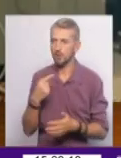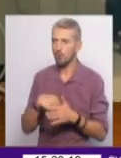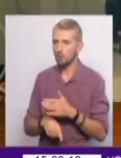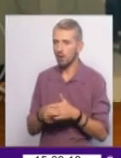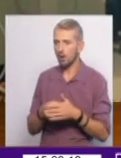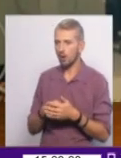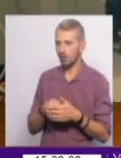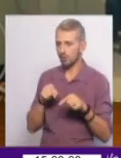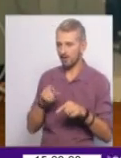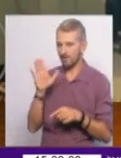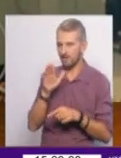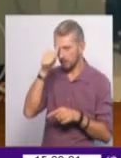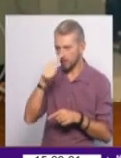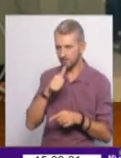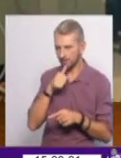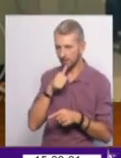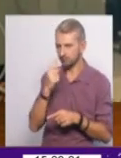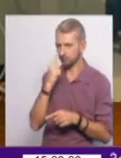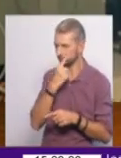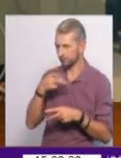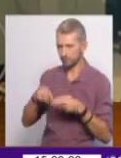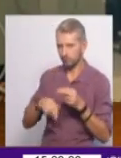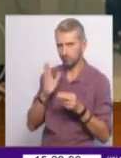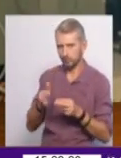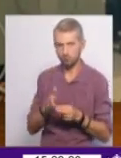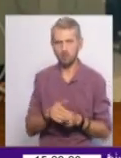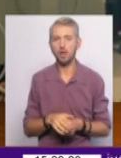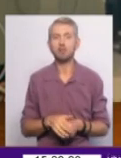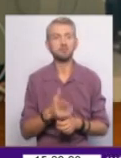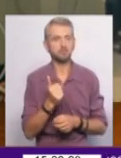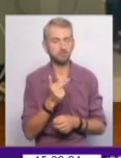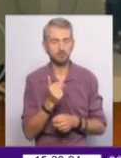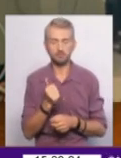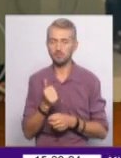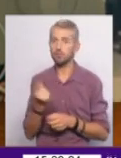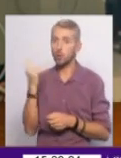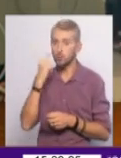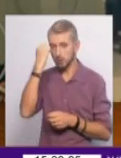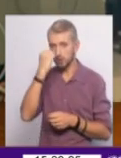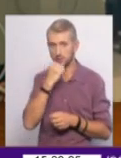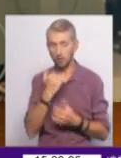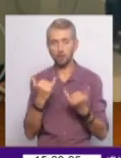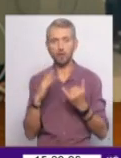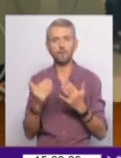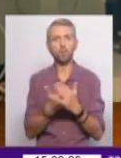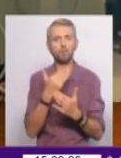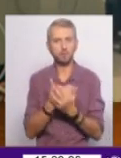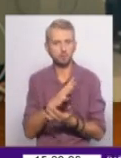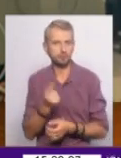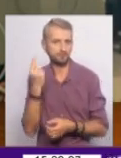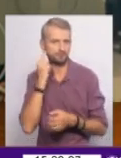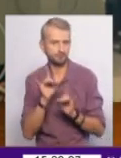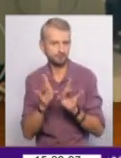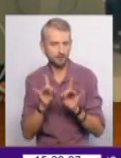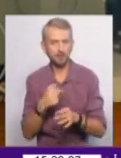кінця вересня, не в кінці жовтня. Так, почули. Дуже дякуємо. Дійсно, ми сьогодні у випуску новин це почули. Я думаю, що мій